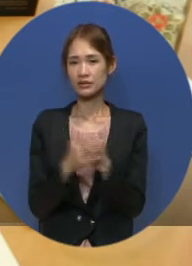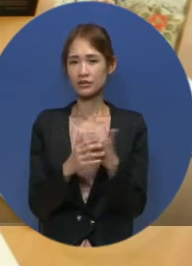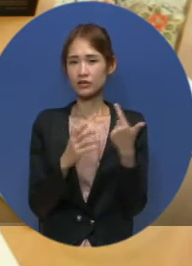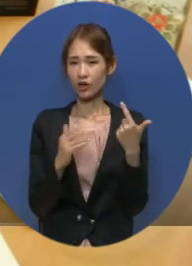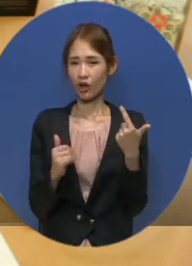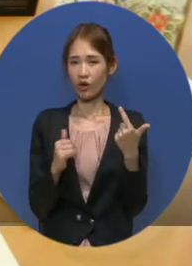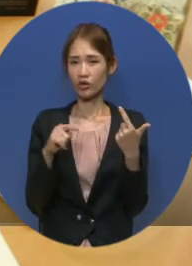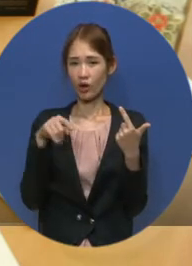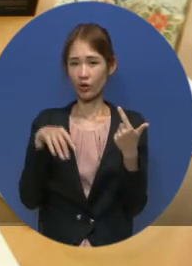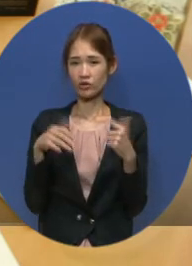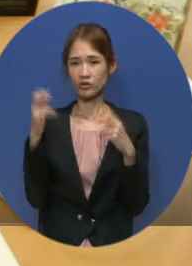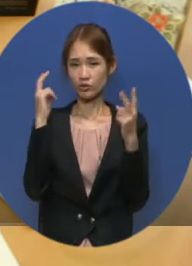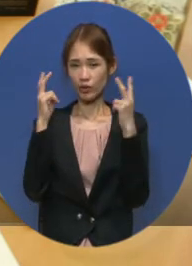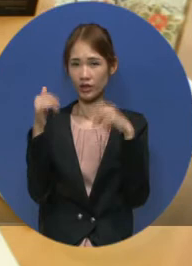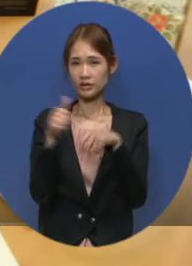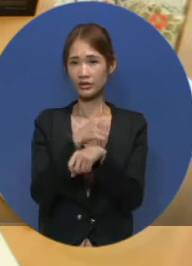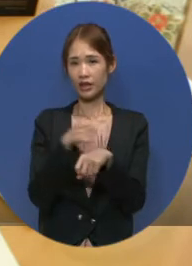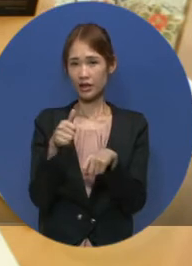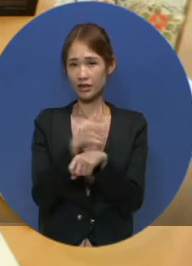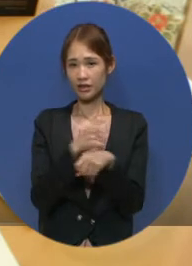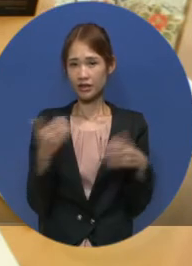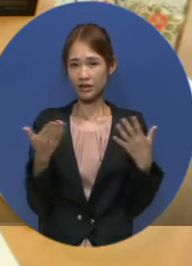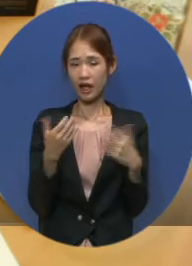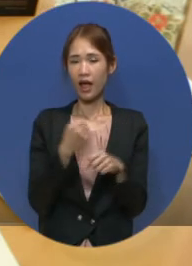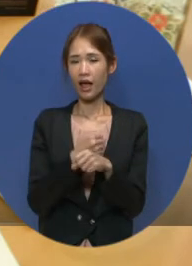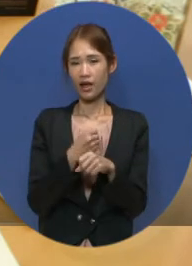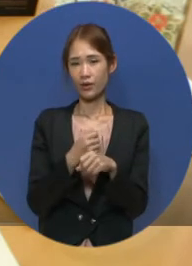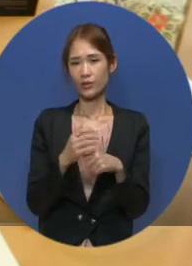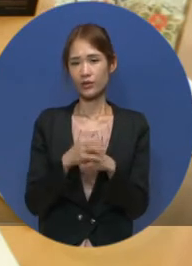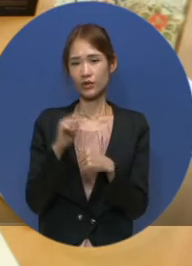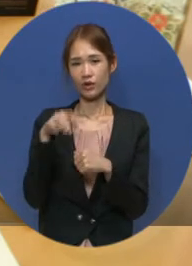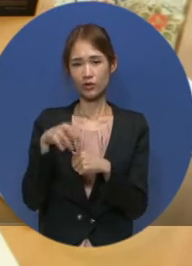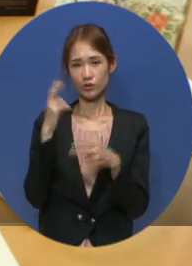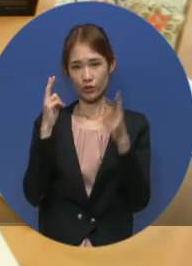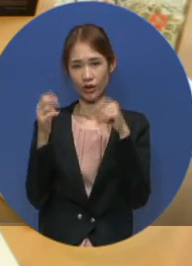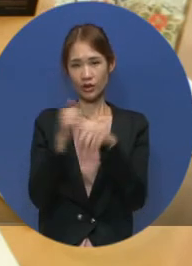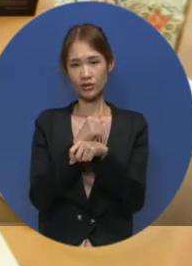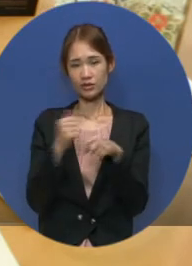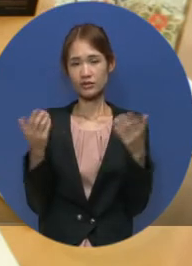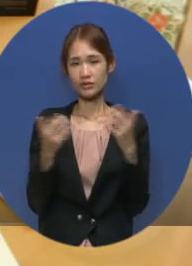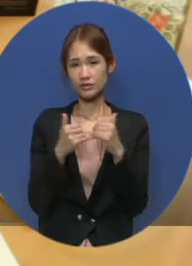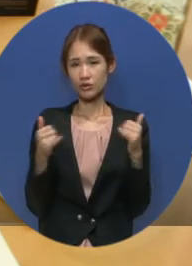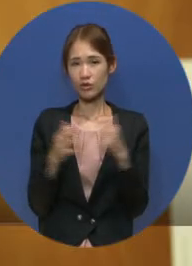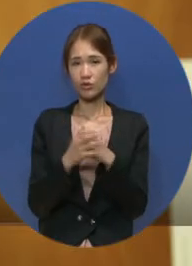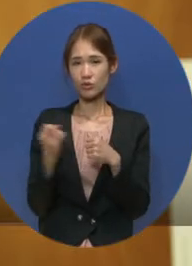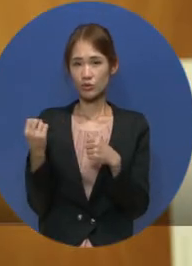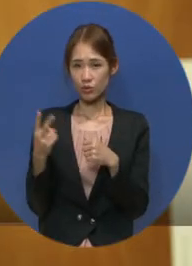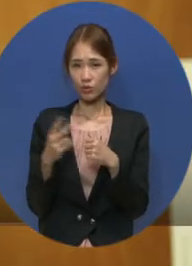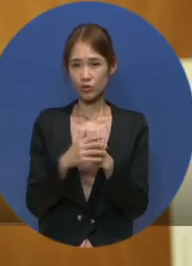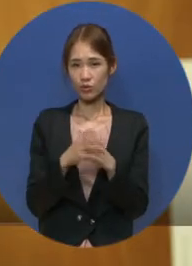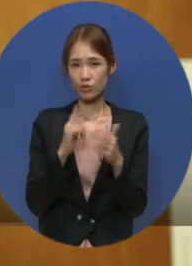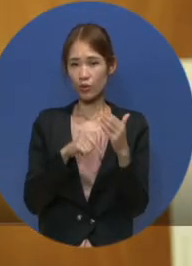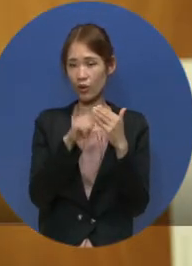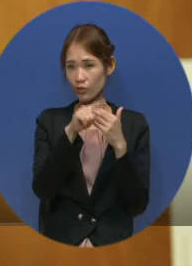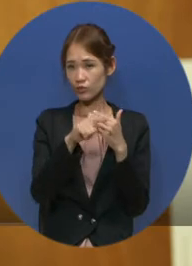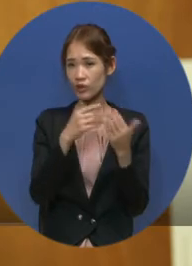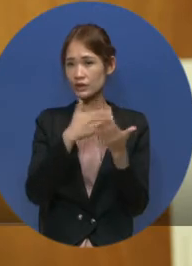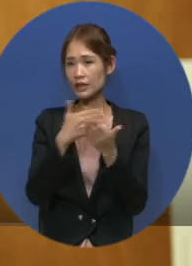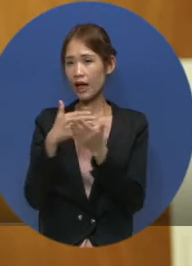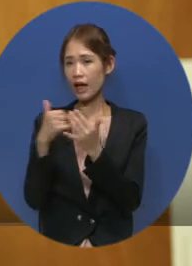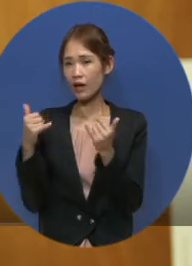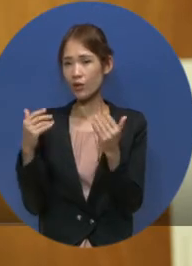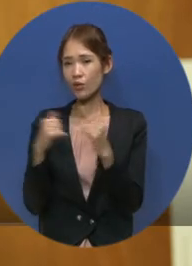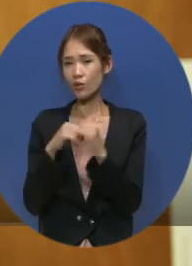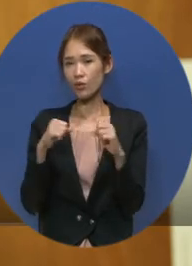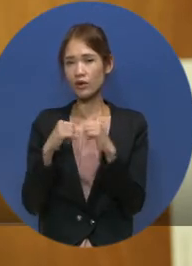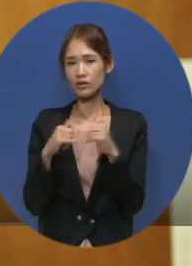분이 여기서 출퇴근을 하면서 일을 하고 있고요. 또 여기에서 출퇴근하시는 분뿐만 아니라 외부에서 이제 작가로 활동하신 네